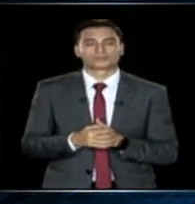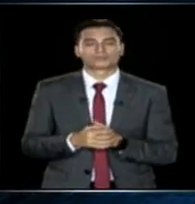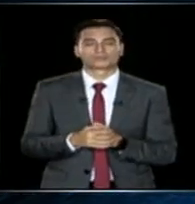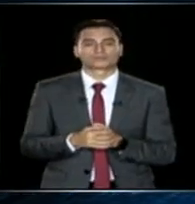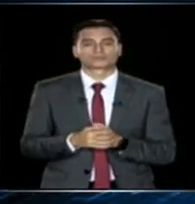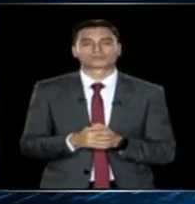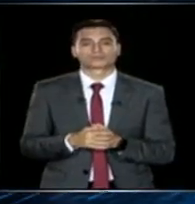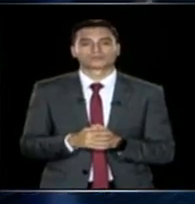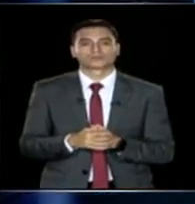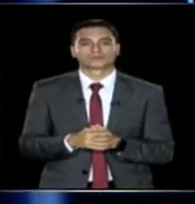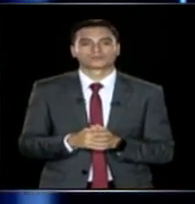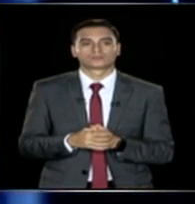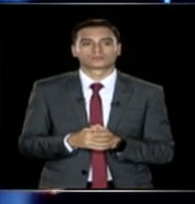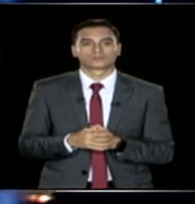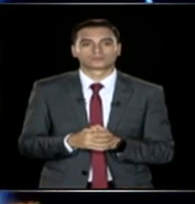ضربات جزاء